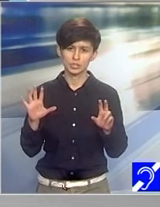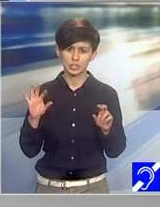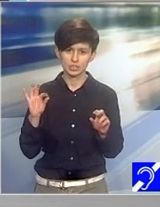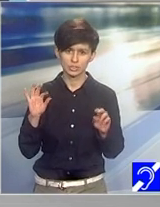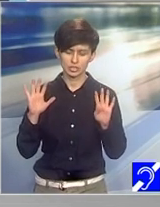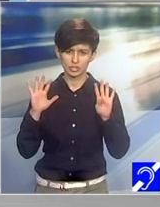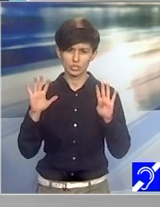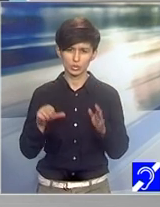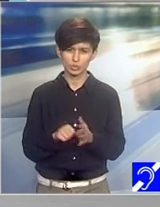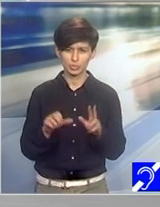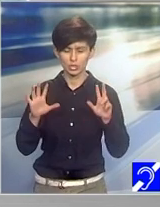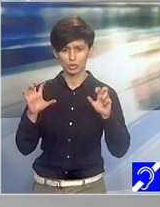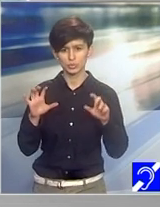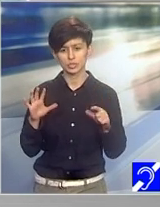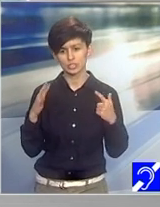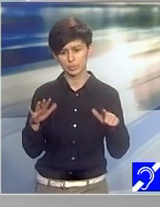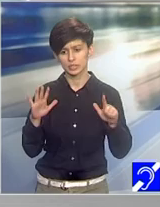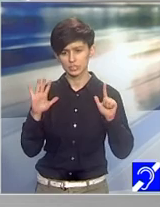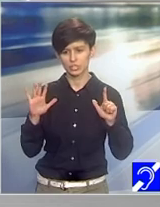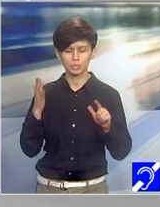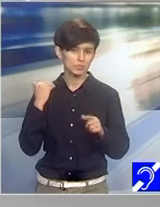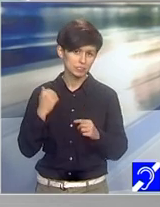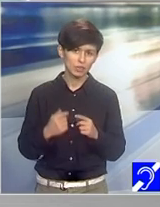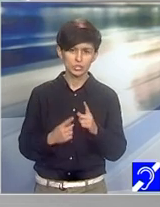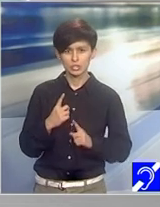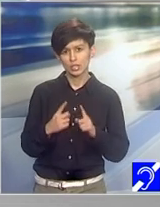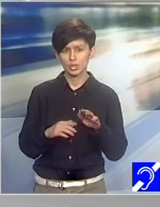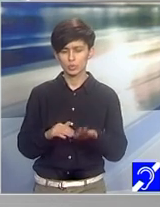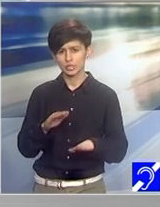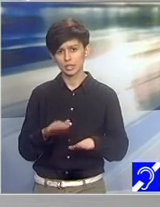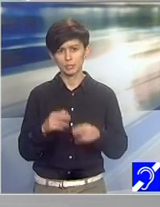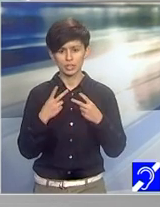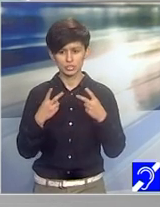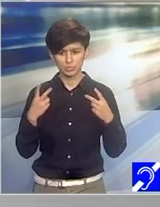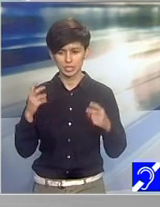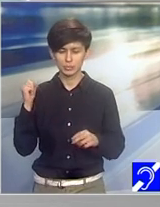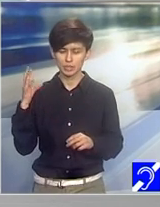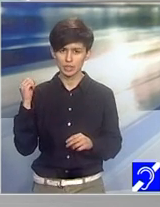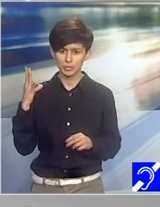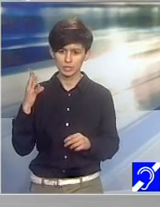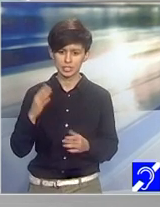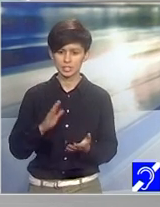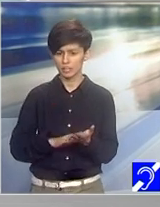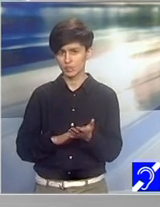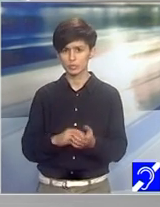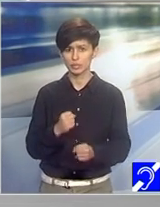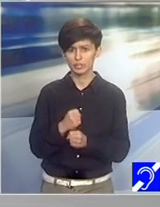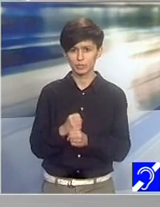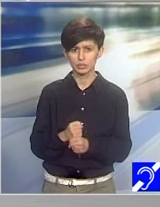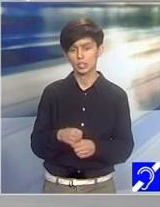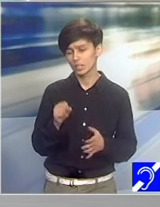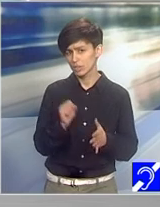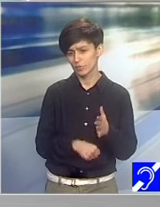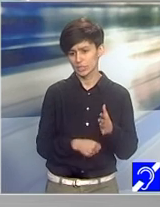fost câțiva pași importanți pe această, să spunem, politică a faptului împlinit. Practic cu forța. Cu forța.